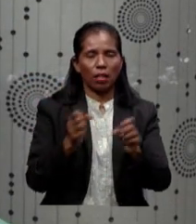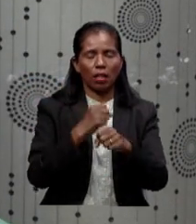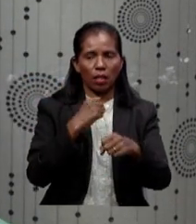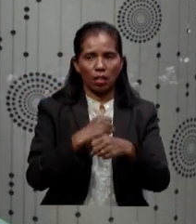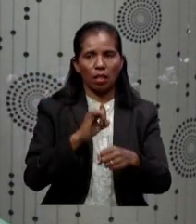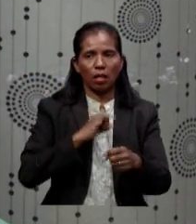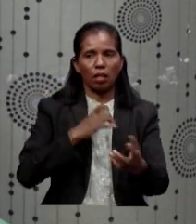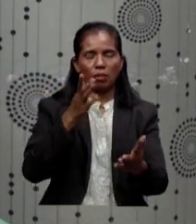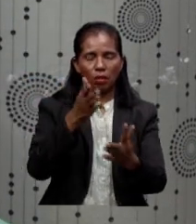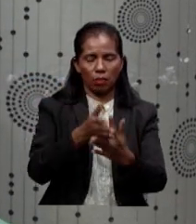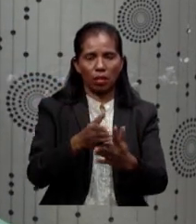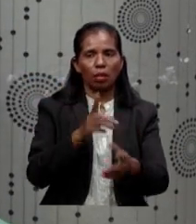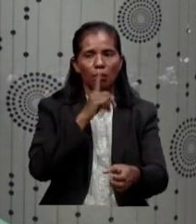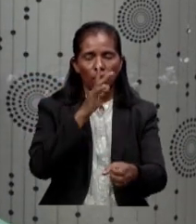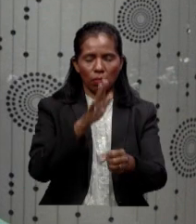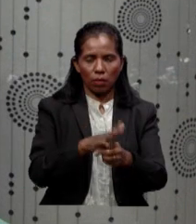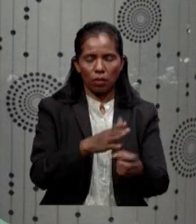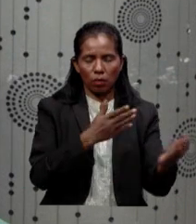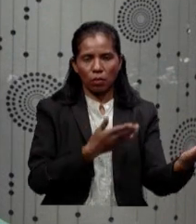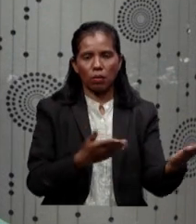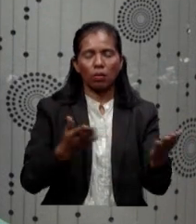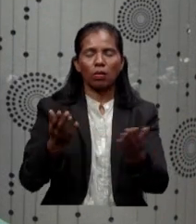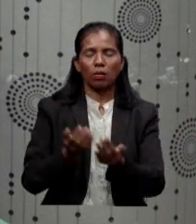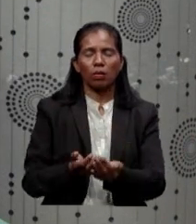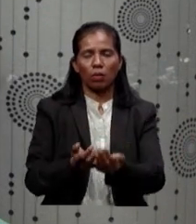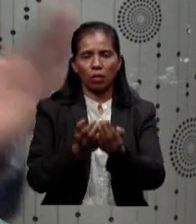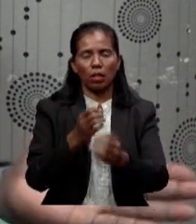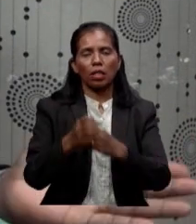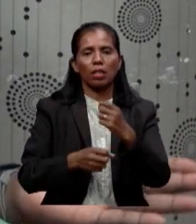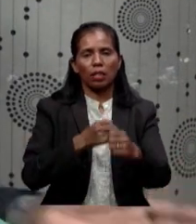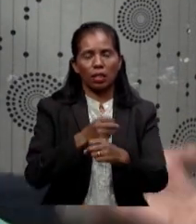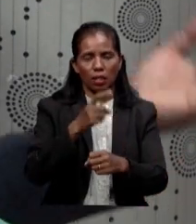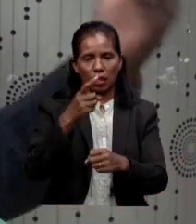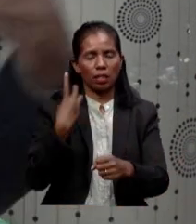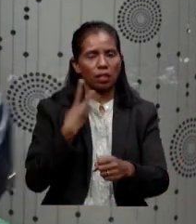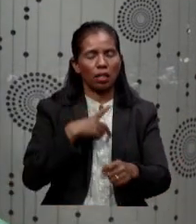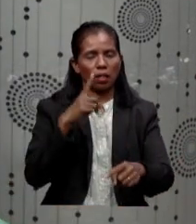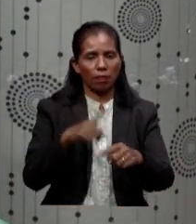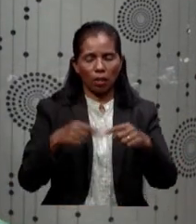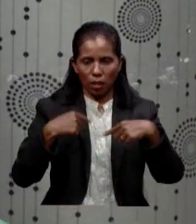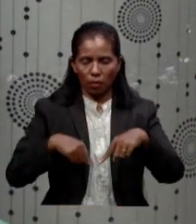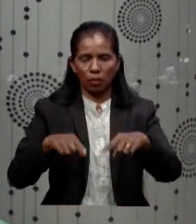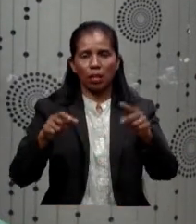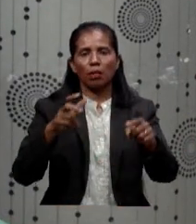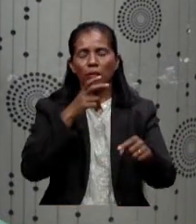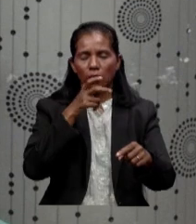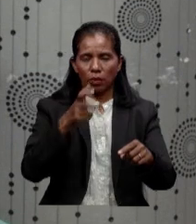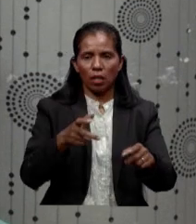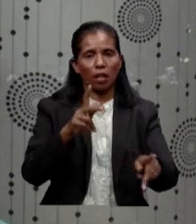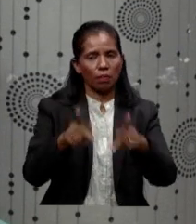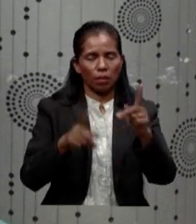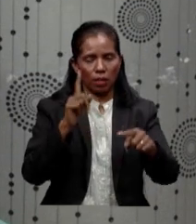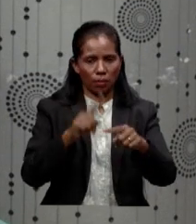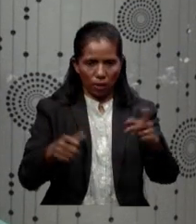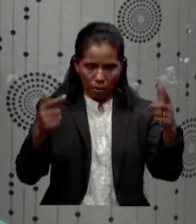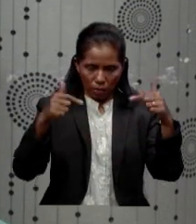hahu prometa tu luri ron e tine ida mas la consegue tambe la bele ba Portugal emos la bele mai